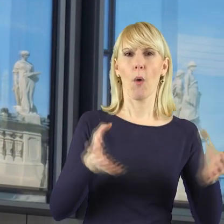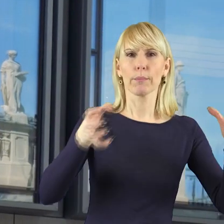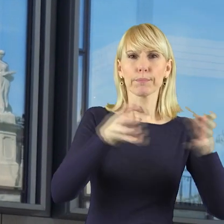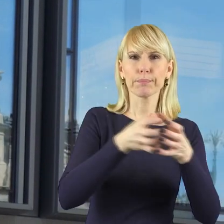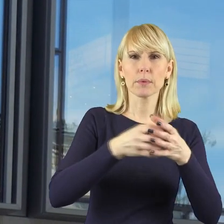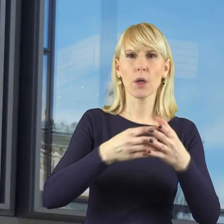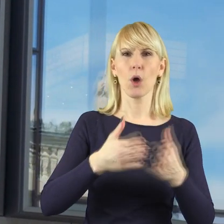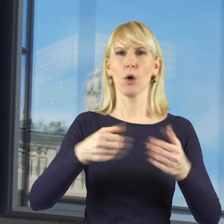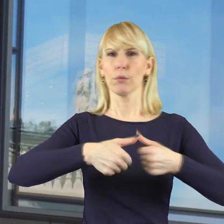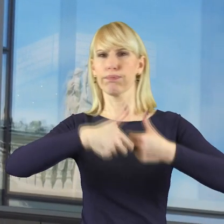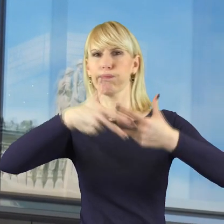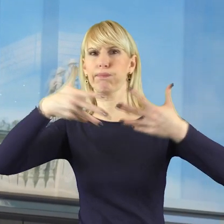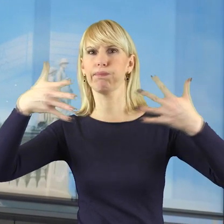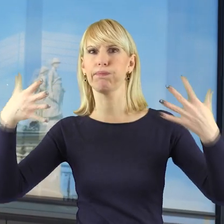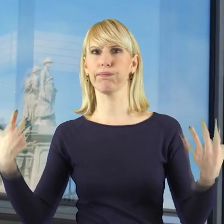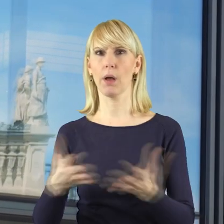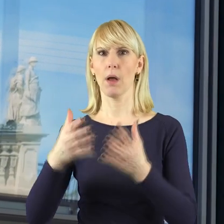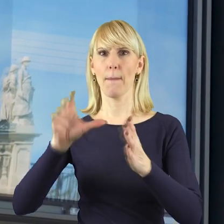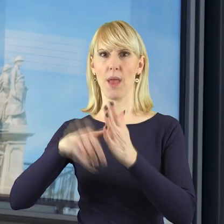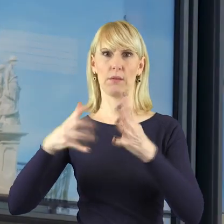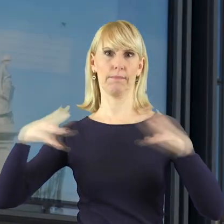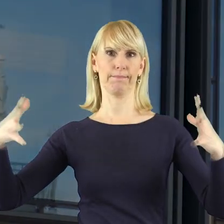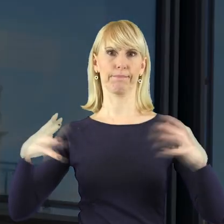w wieleset tysięczną metropolię.